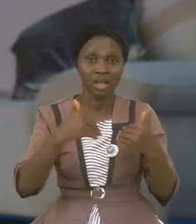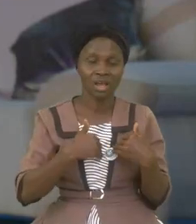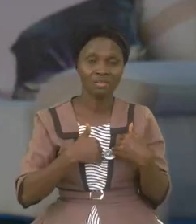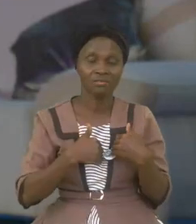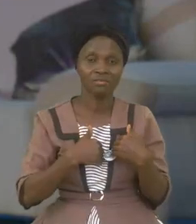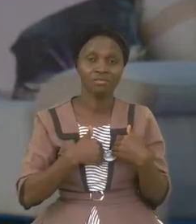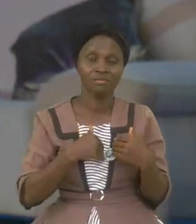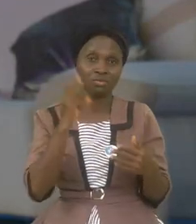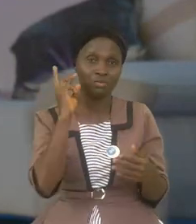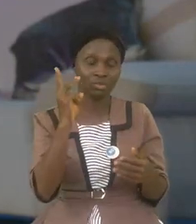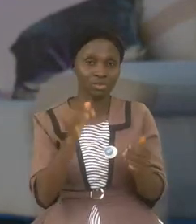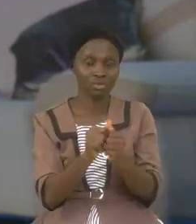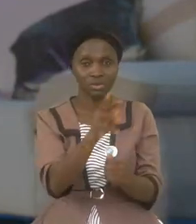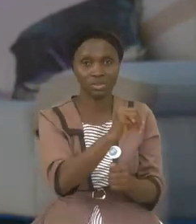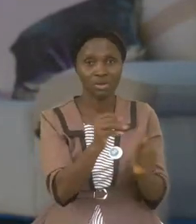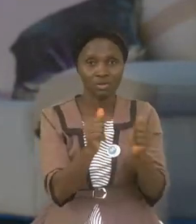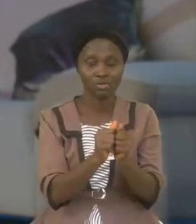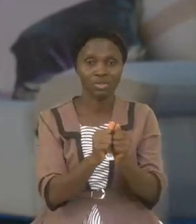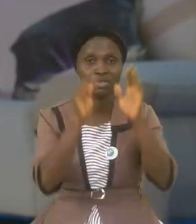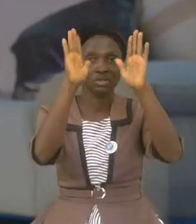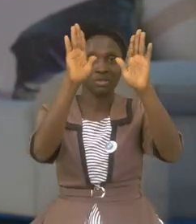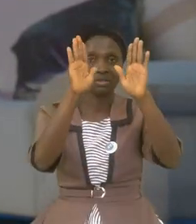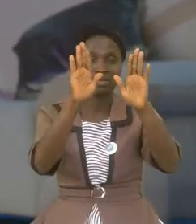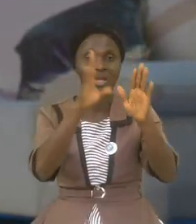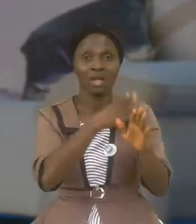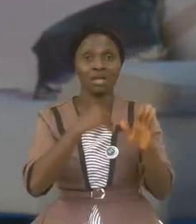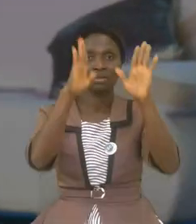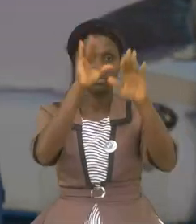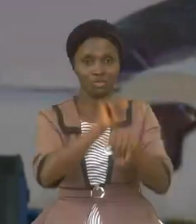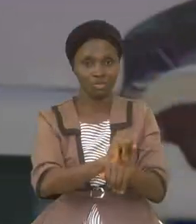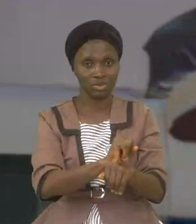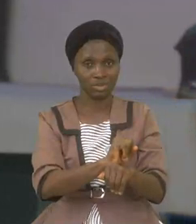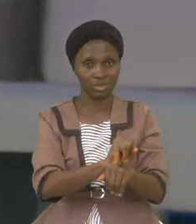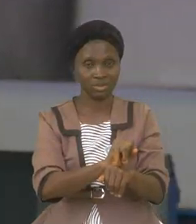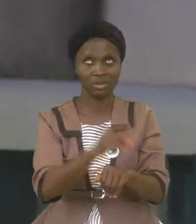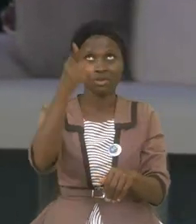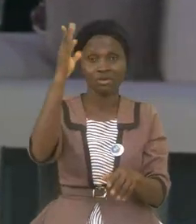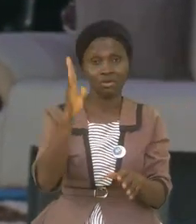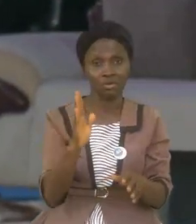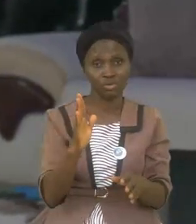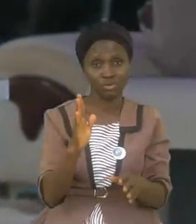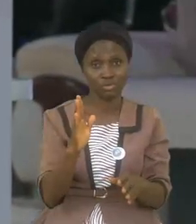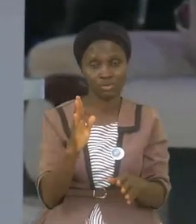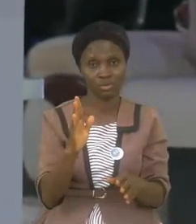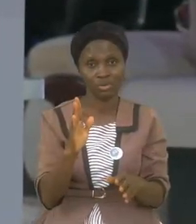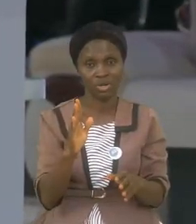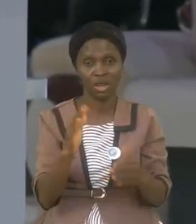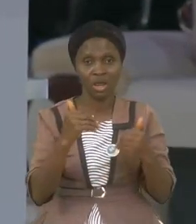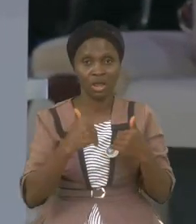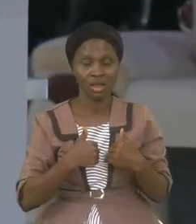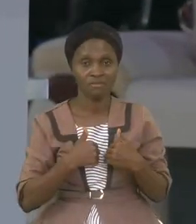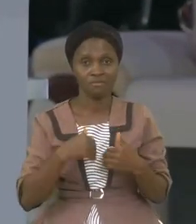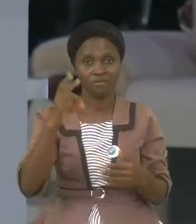Verset 4 dit, Dieu, appuyant leur témoignage par des signes, des